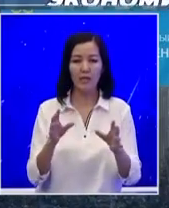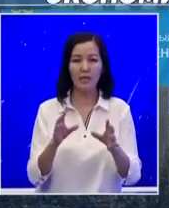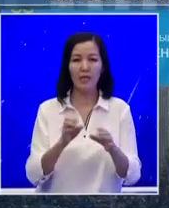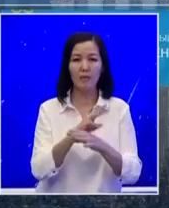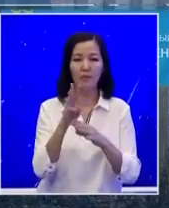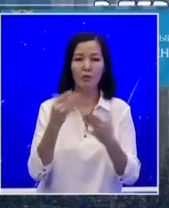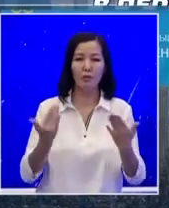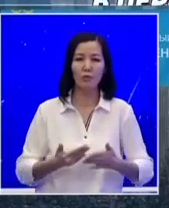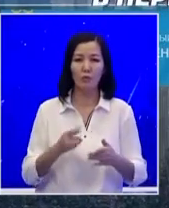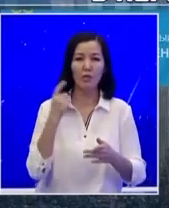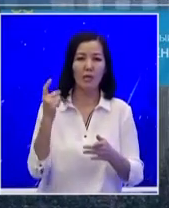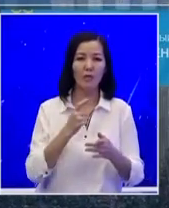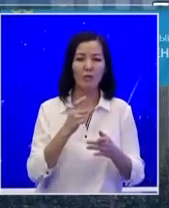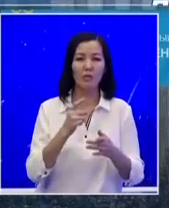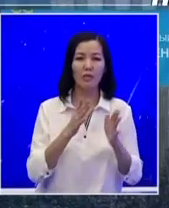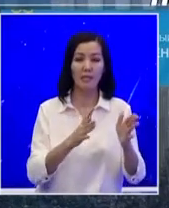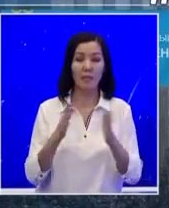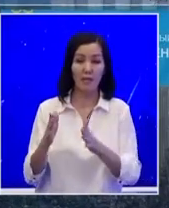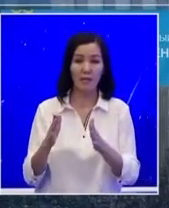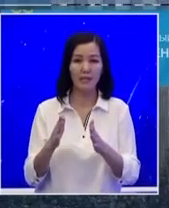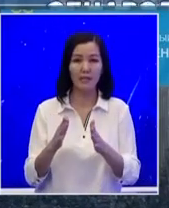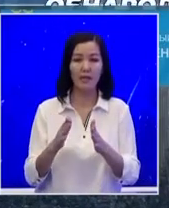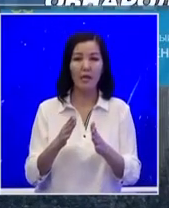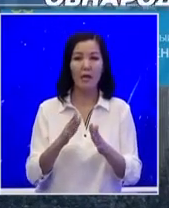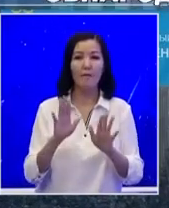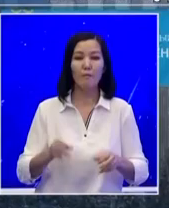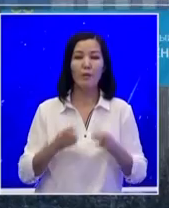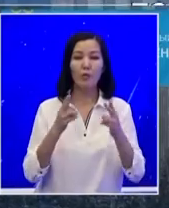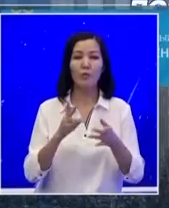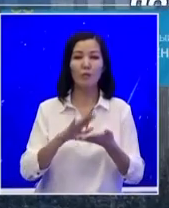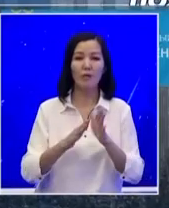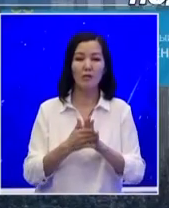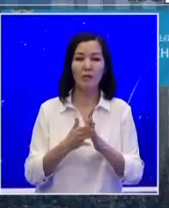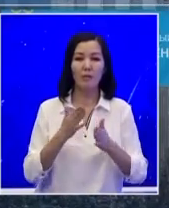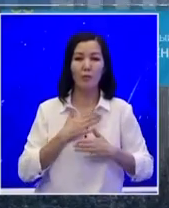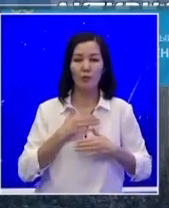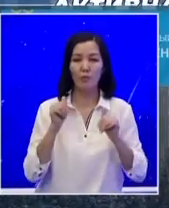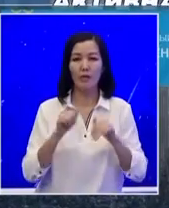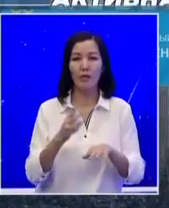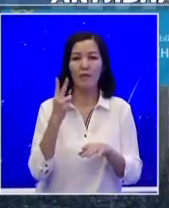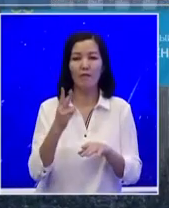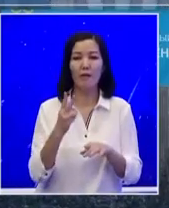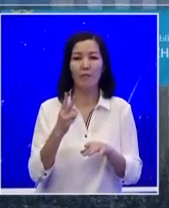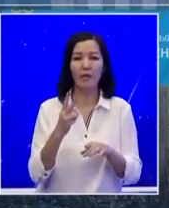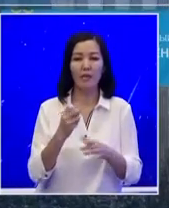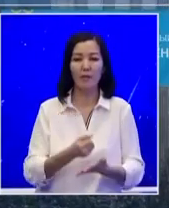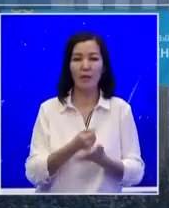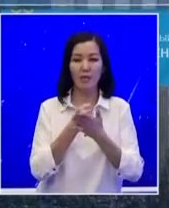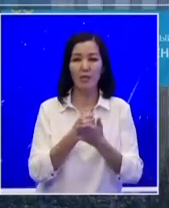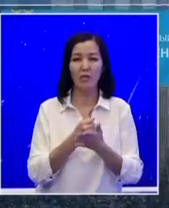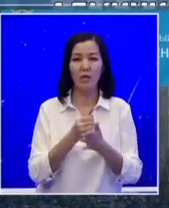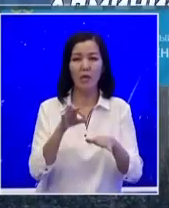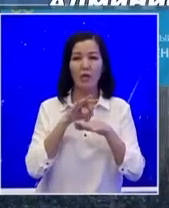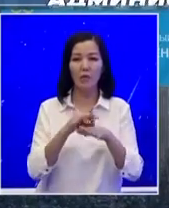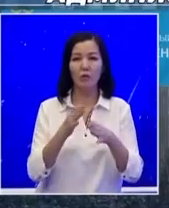обеспечению социальной и экономической стабильности. В период чрезвычайного положения мной обнародованы два пакета мер поддержки. Идет